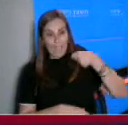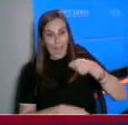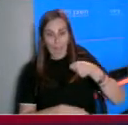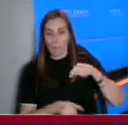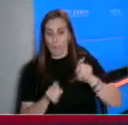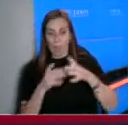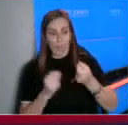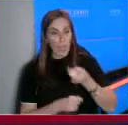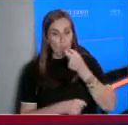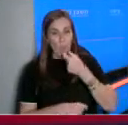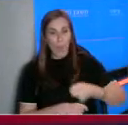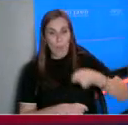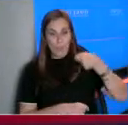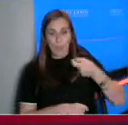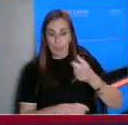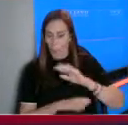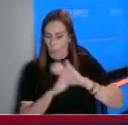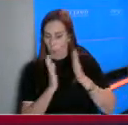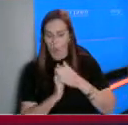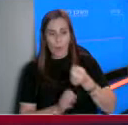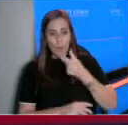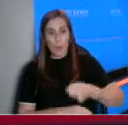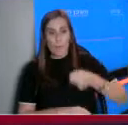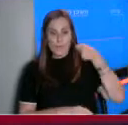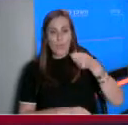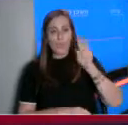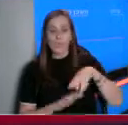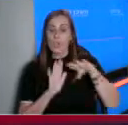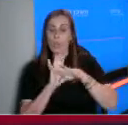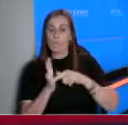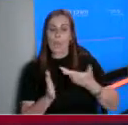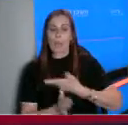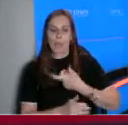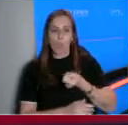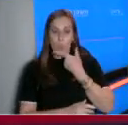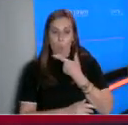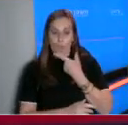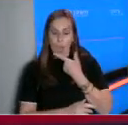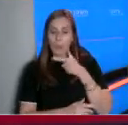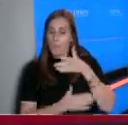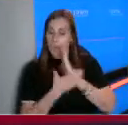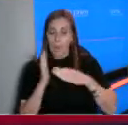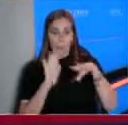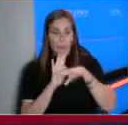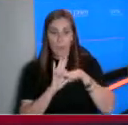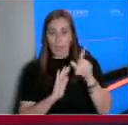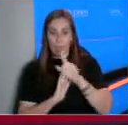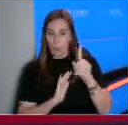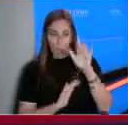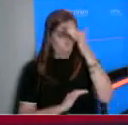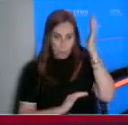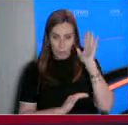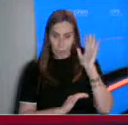וכמו הרבה תרופות בסל, למעשה כמעט כל התרופות בסל, יש תנאים לקבל אותם. וחלק מהתנאים הם גם לא